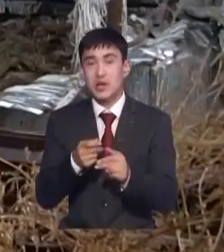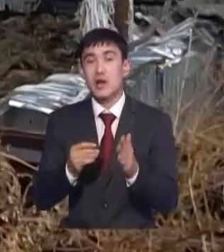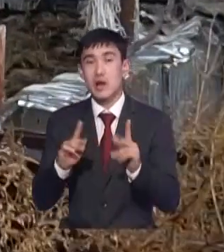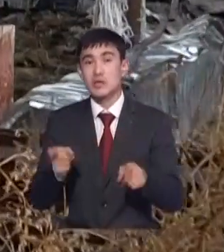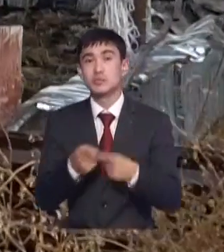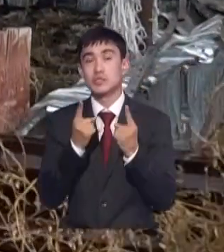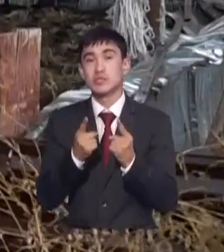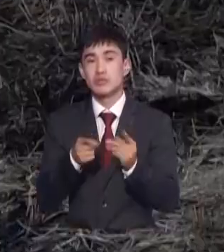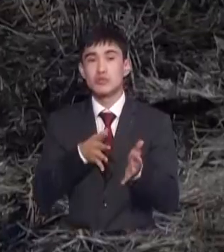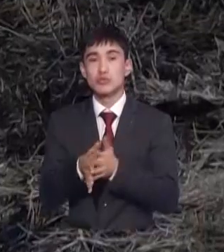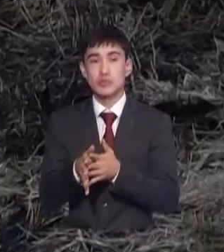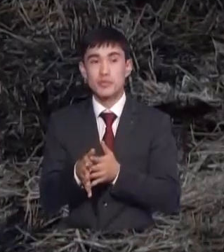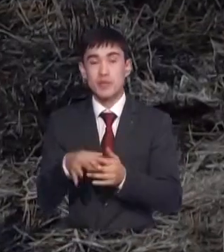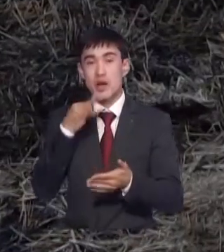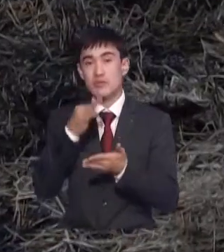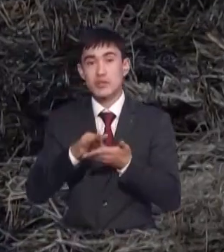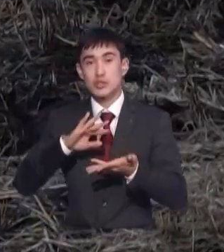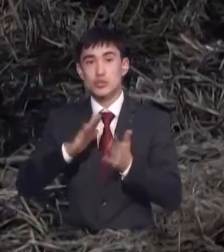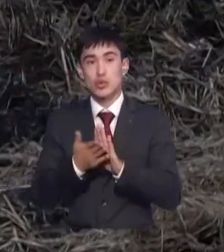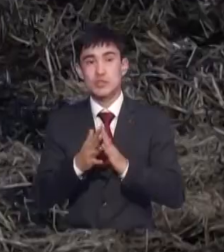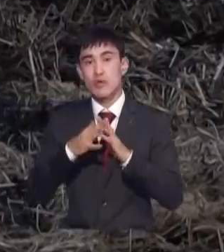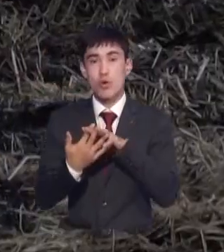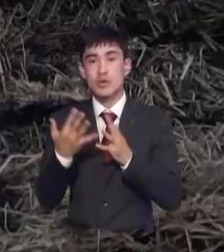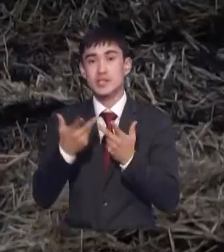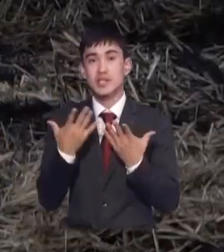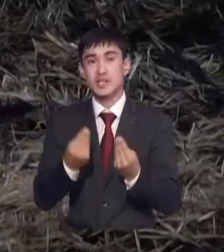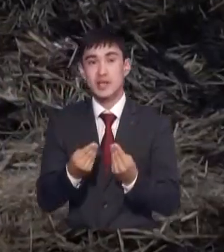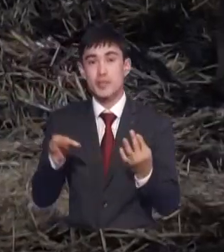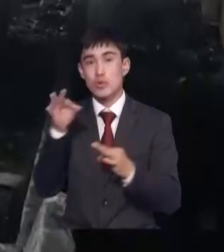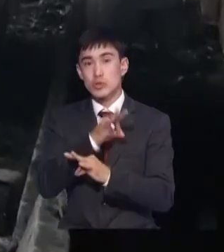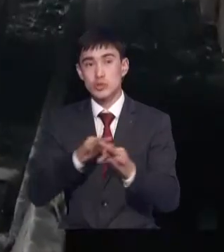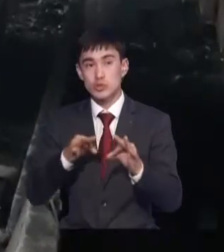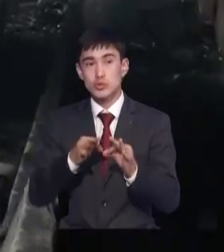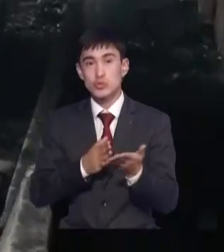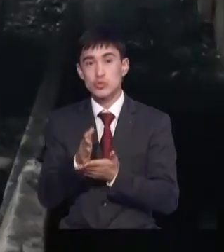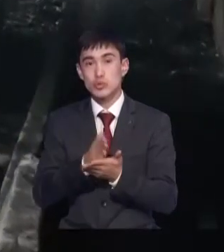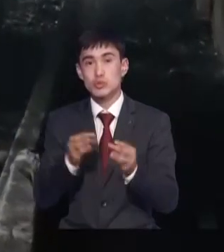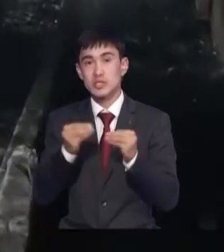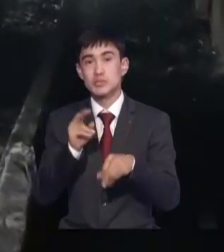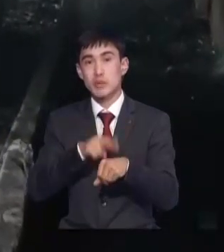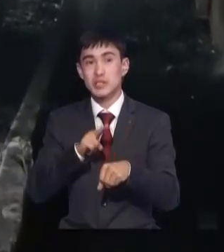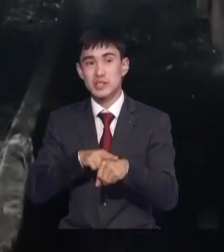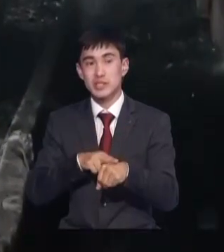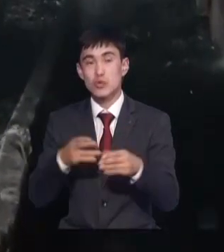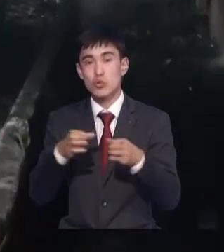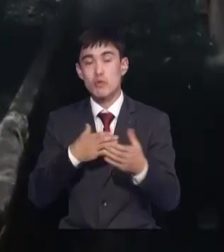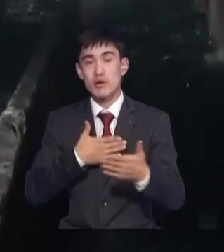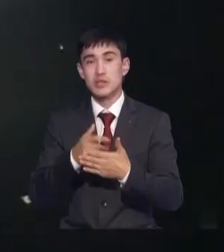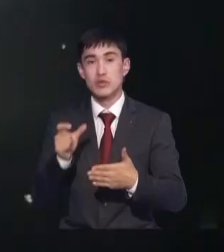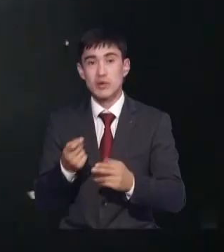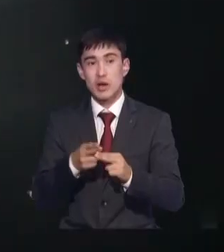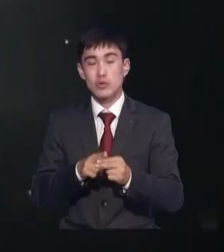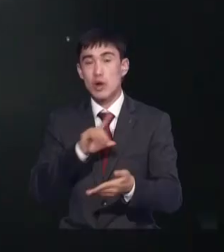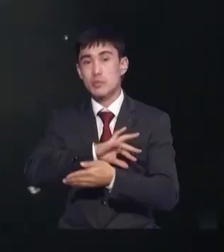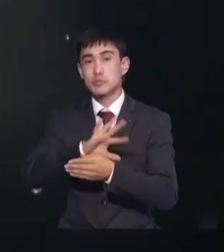компенсировать понесенные убытки. В ответ на ситуацию в ауле уже несколько дней круглосуточно несут службу 10 полицейских и группа волонтеров,